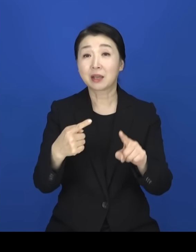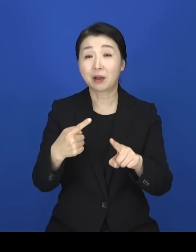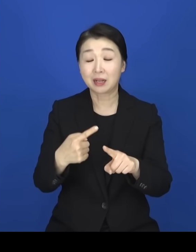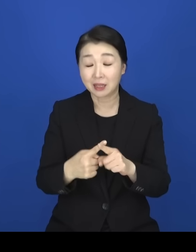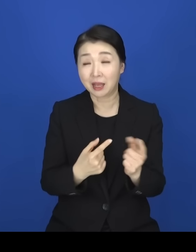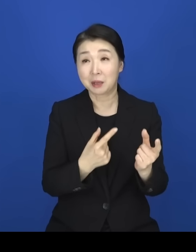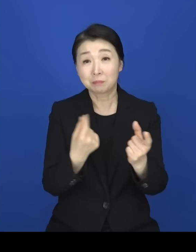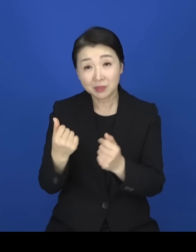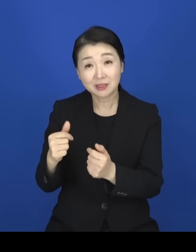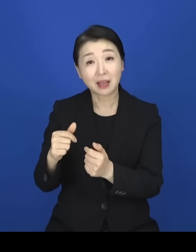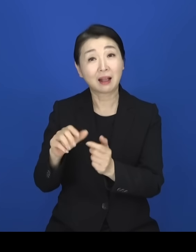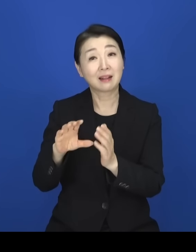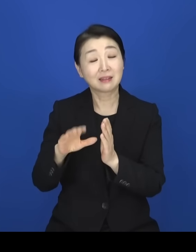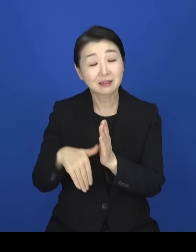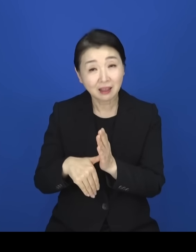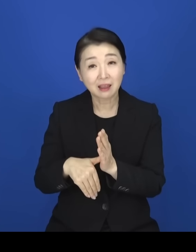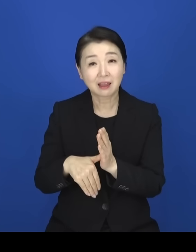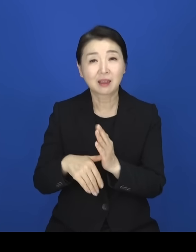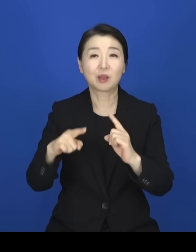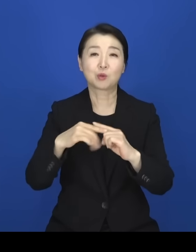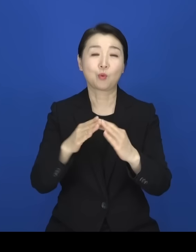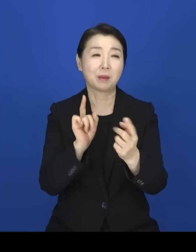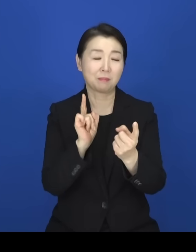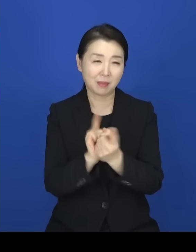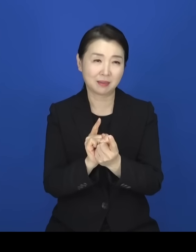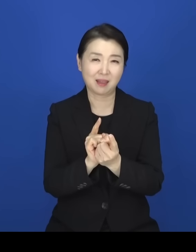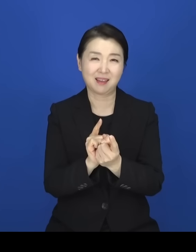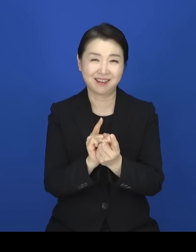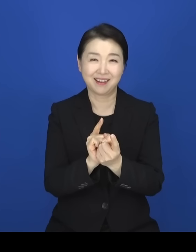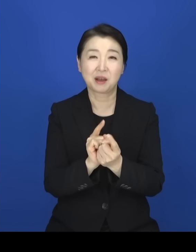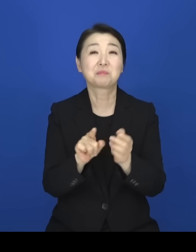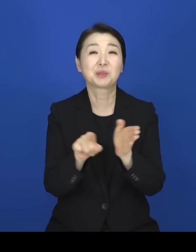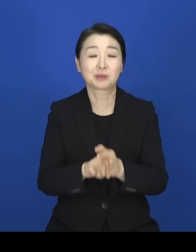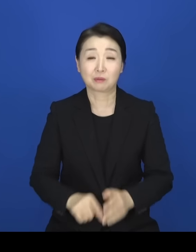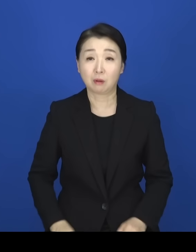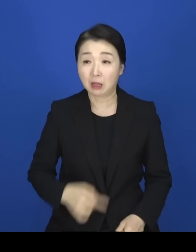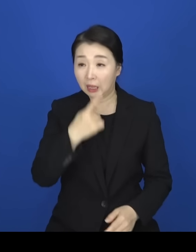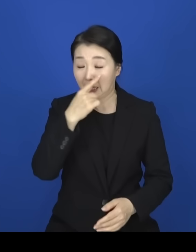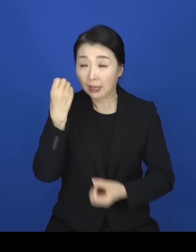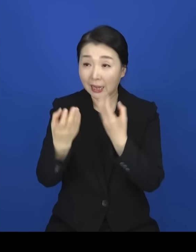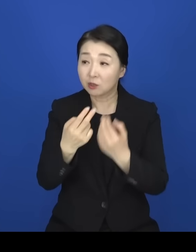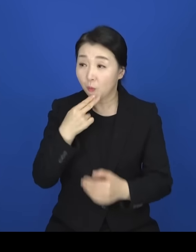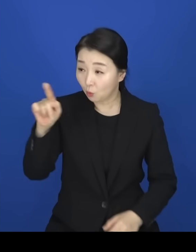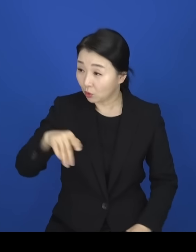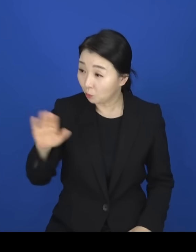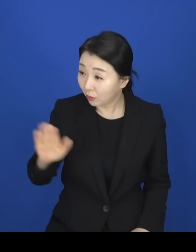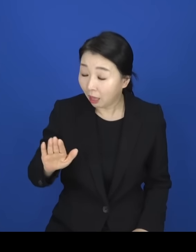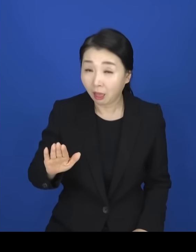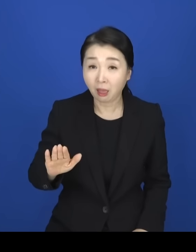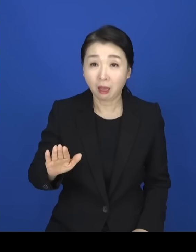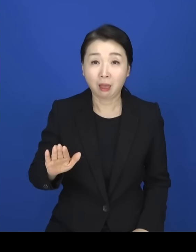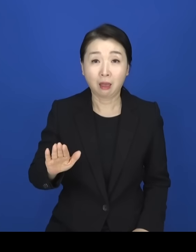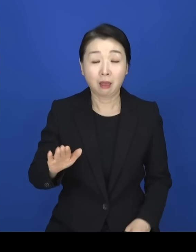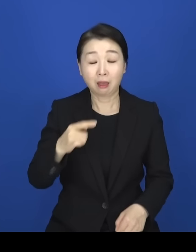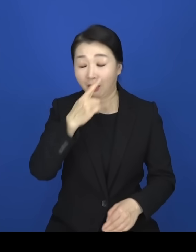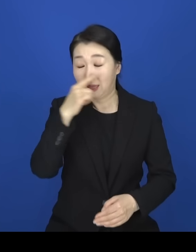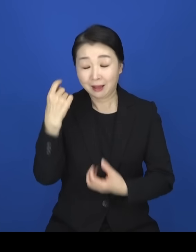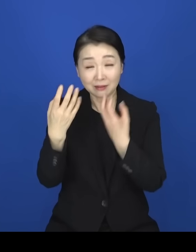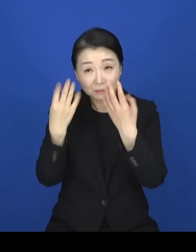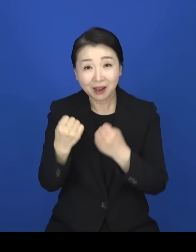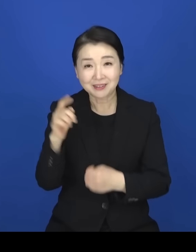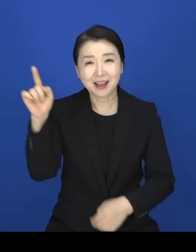비슷한 시기에 베이직에서 회심에서 만난 거예요. 그러면서 자기 간증거리가 없어서 안 나오겠대. 야, 간증거리가 엄청 많겠구만 뭘. 언젠간